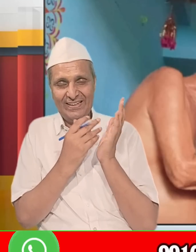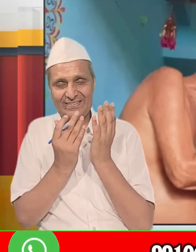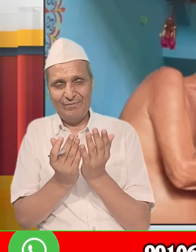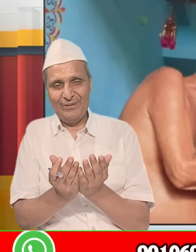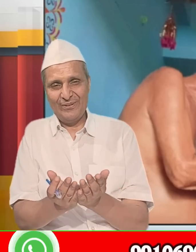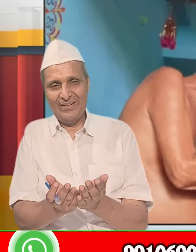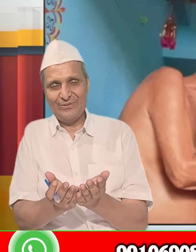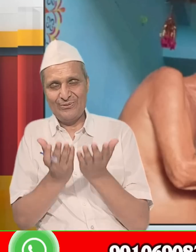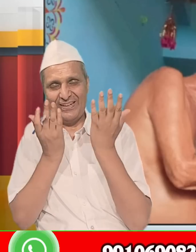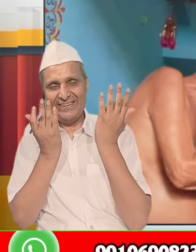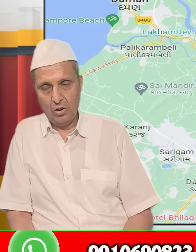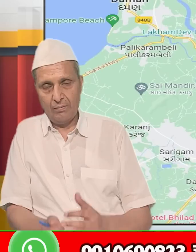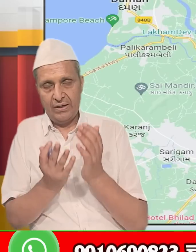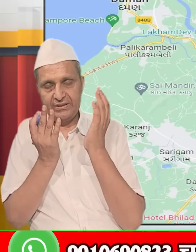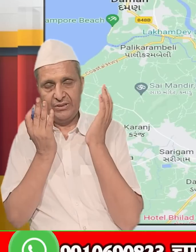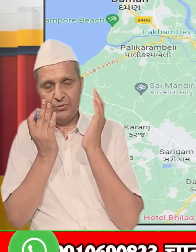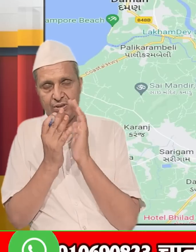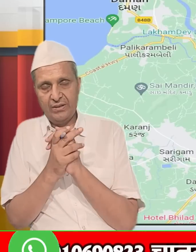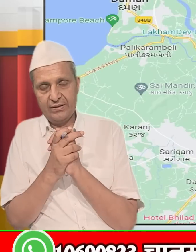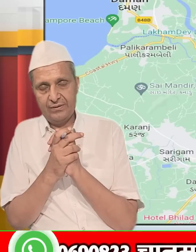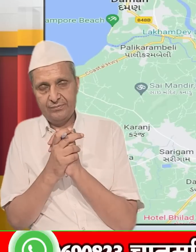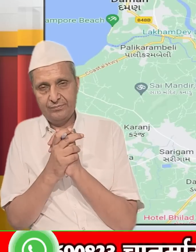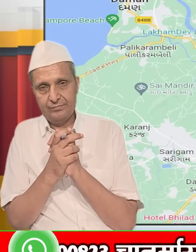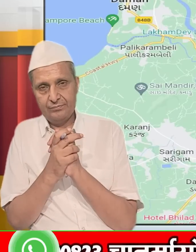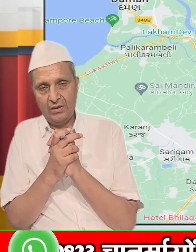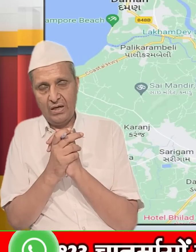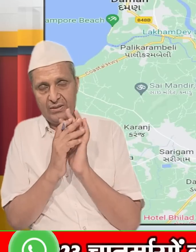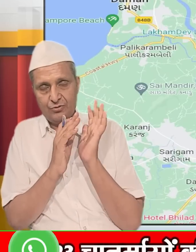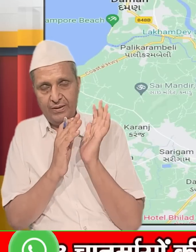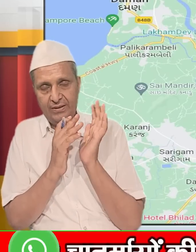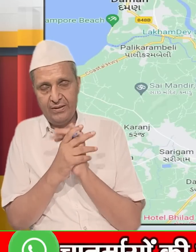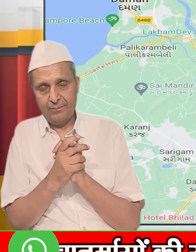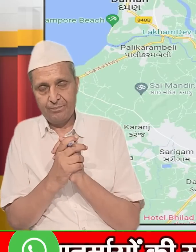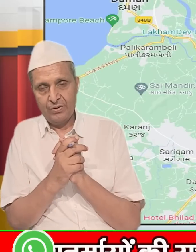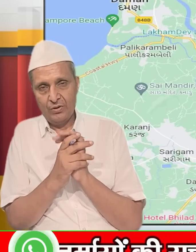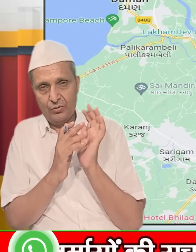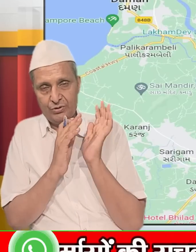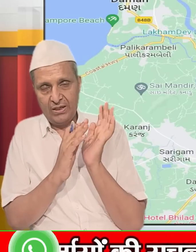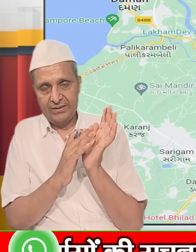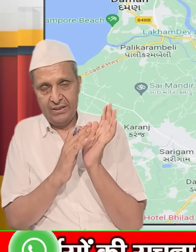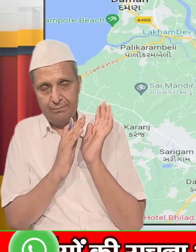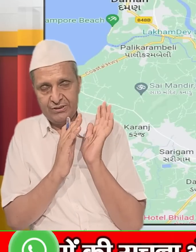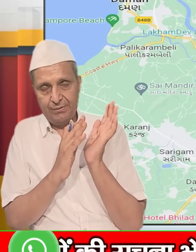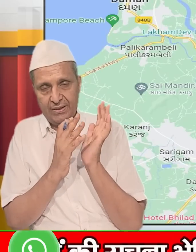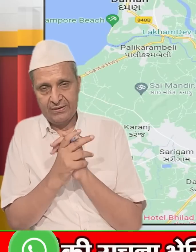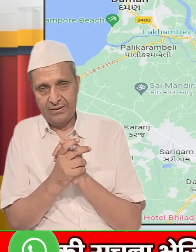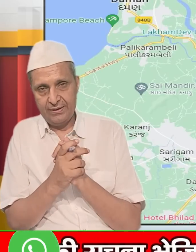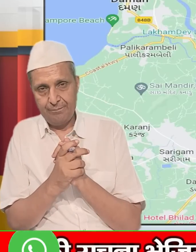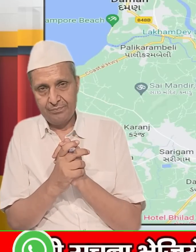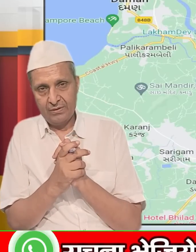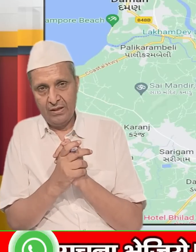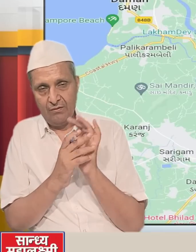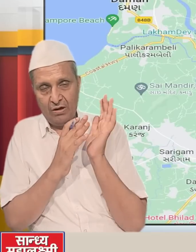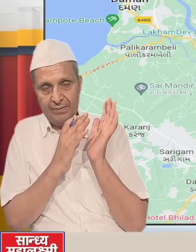दर्शन सभी को यह सुहाते। और अब आज की ही दूसरी घटना आज सुबह की है, गुजरात की है, पश्चिमी भारत की